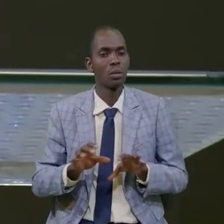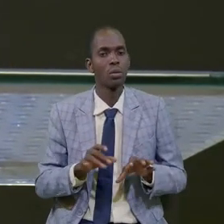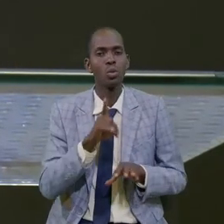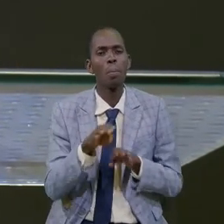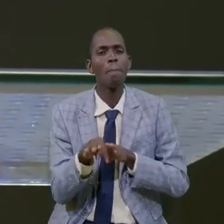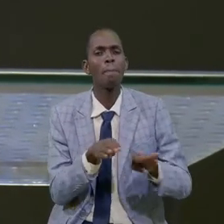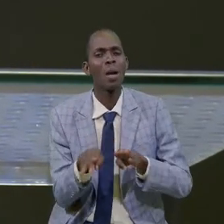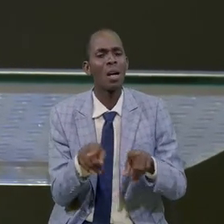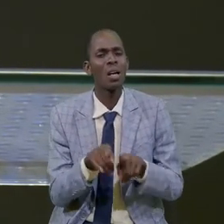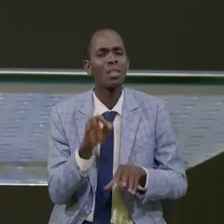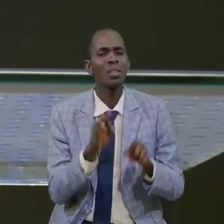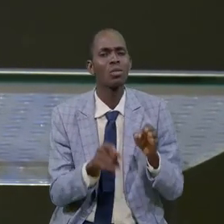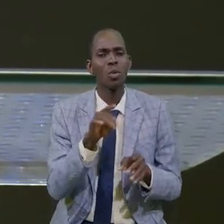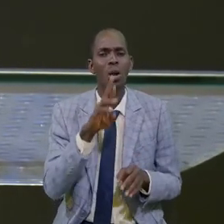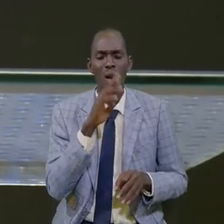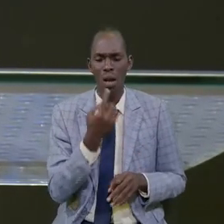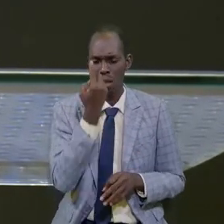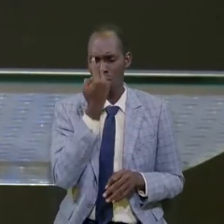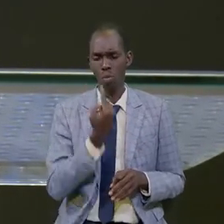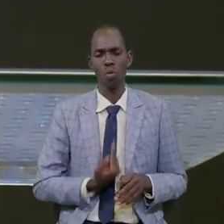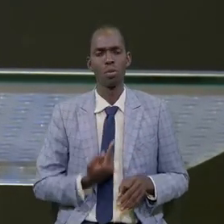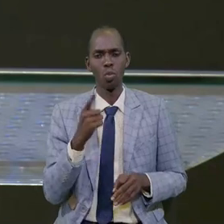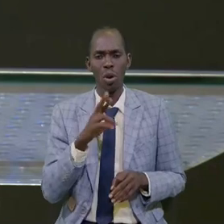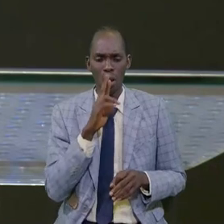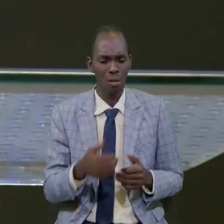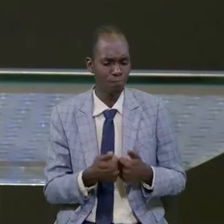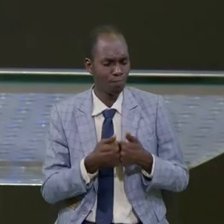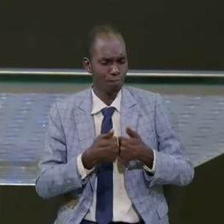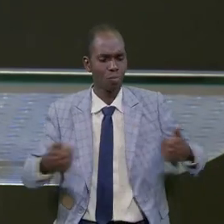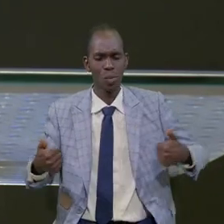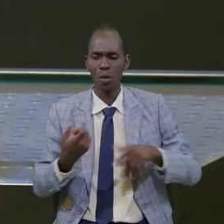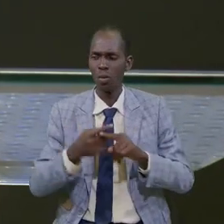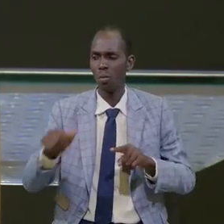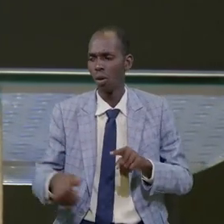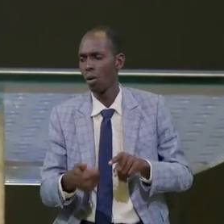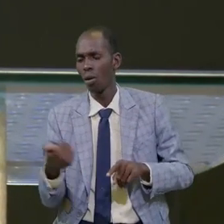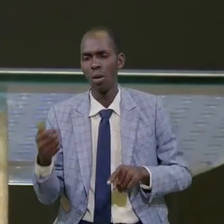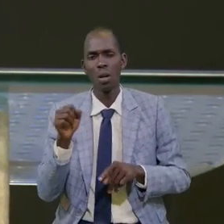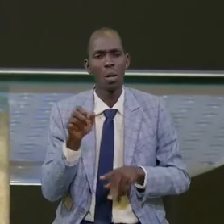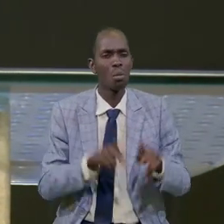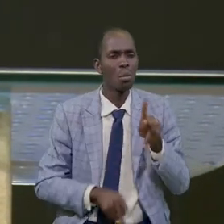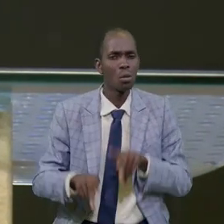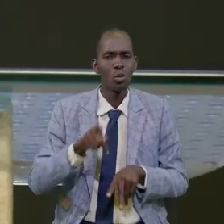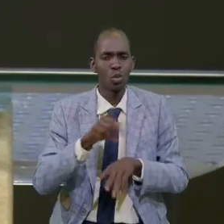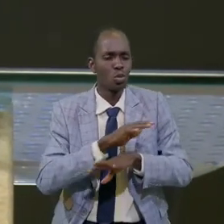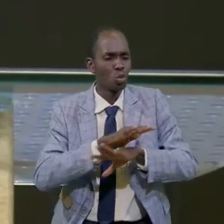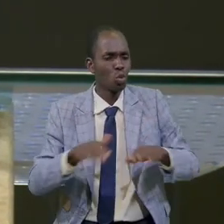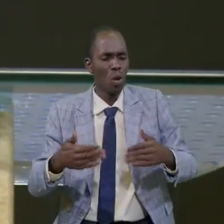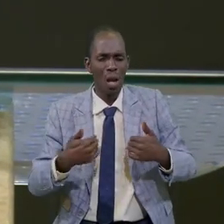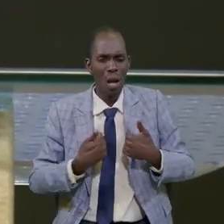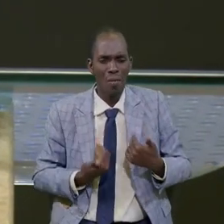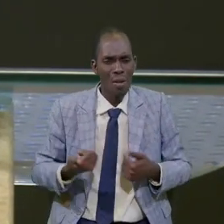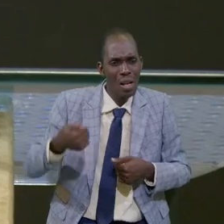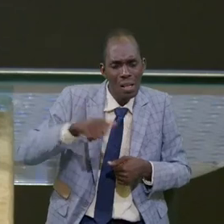agissez comme si vous êtes indépendant, une personne différente. Vous n'avez pas de